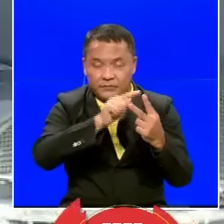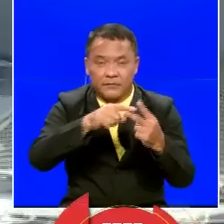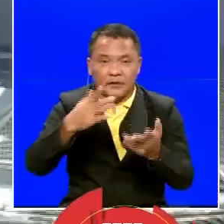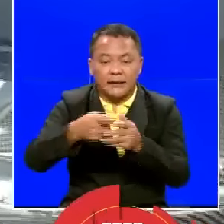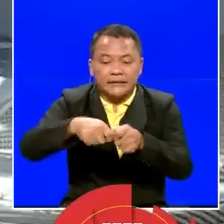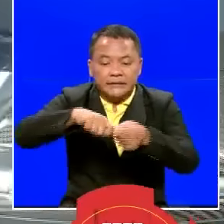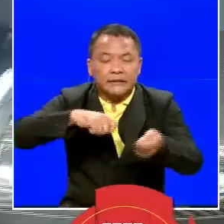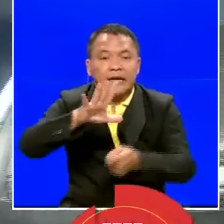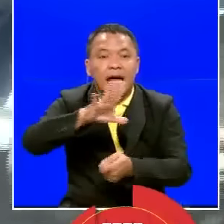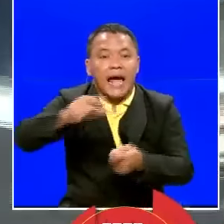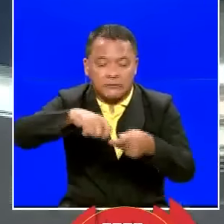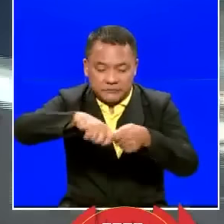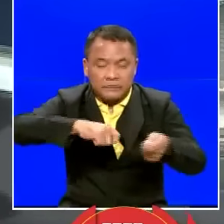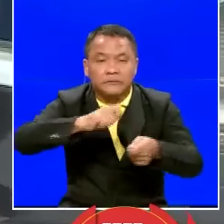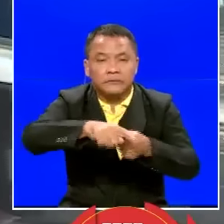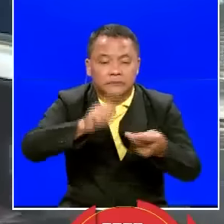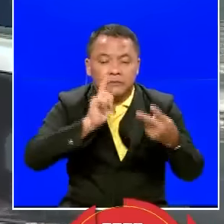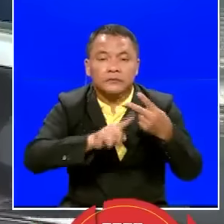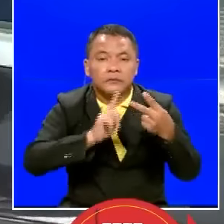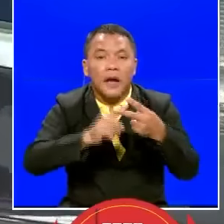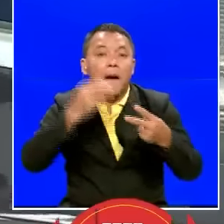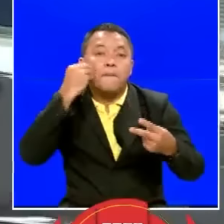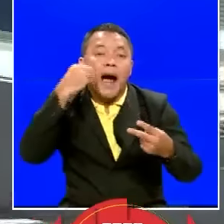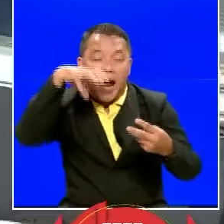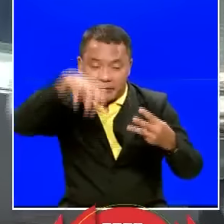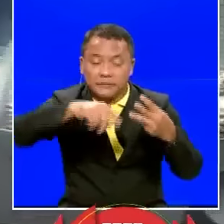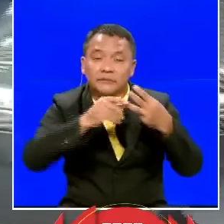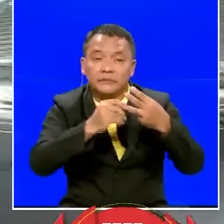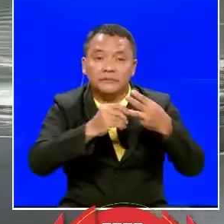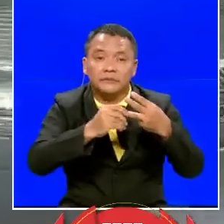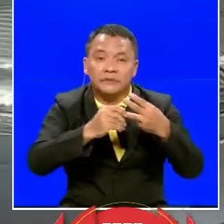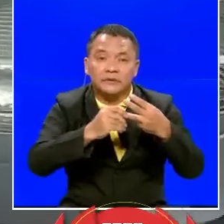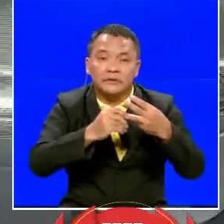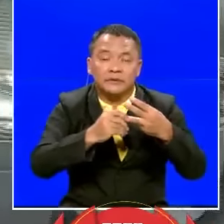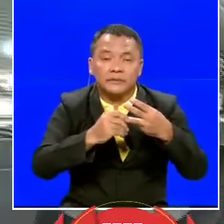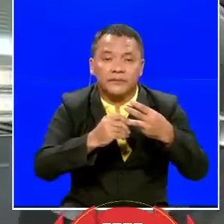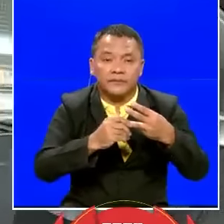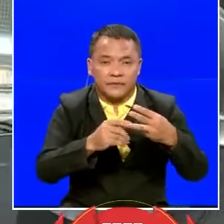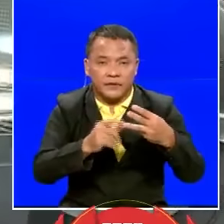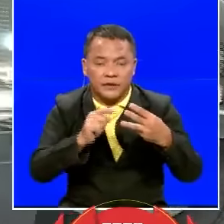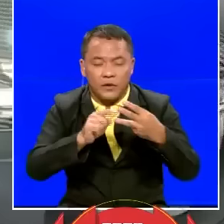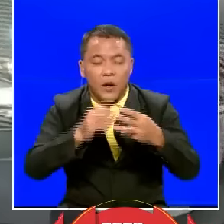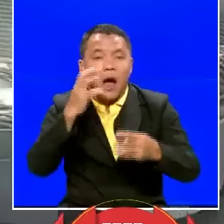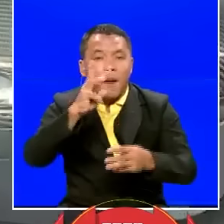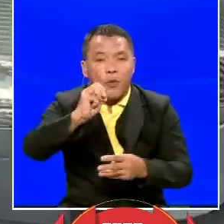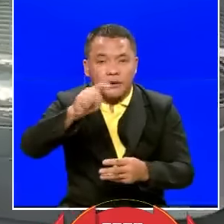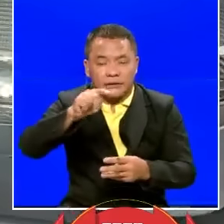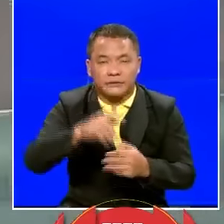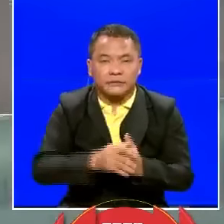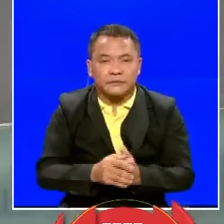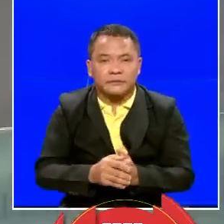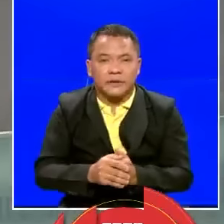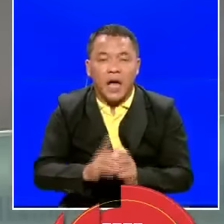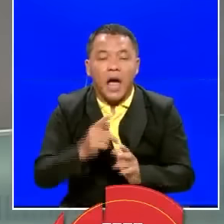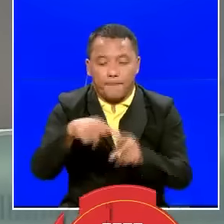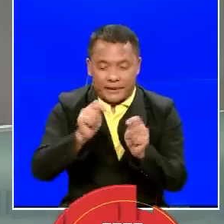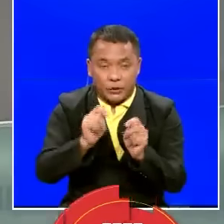เช็คไป 5ล้านจุดต่อมาคือบ้านนะฮะของสาสิริญญาพัฒน์นะครับอยู่หมู่ 1ตำบลบางคูวัด